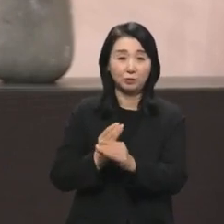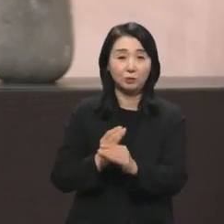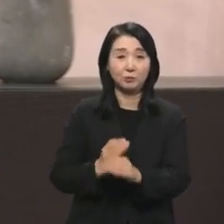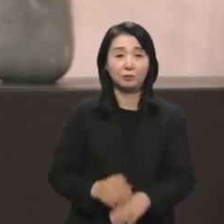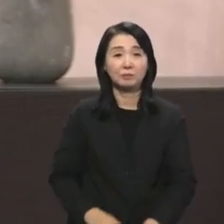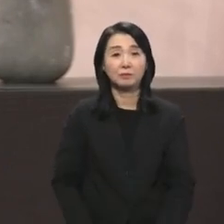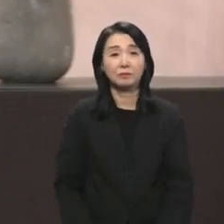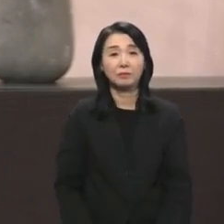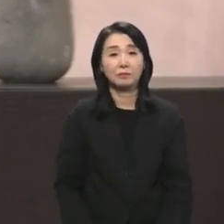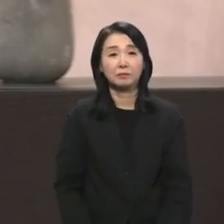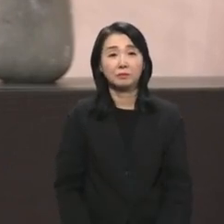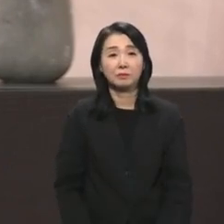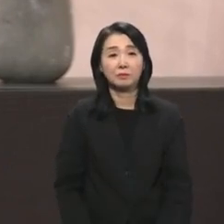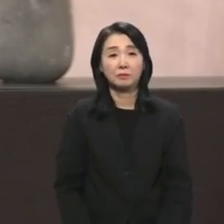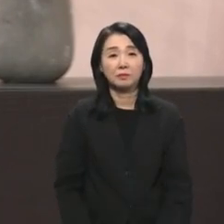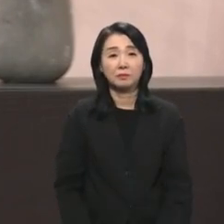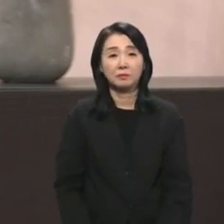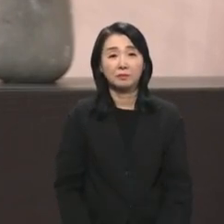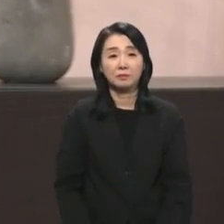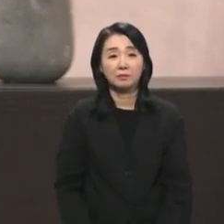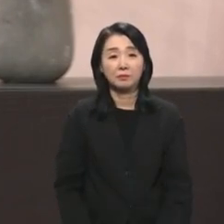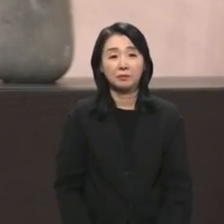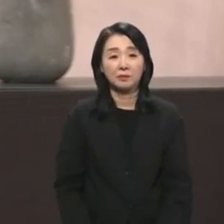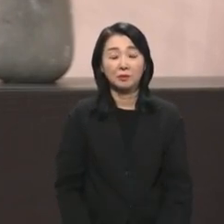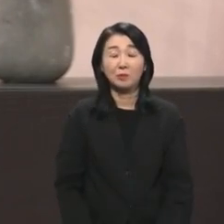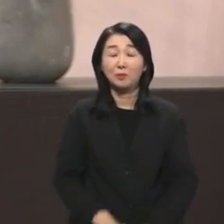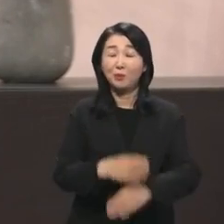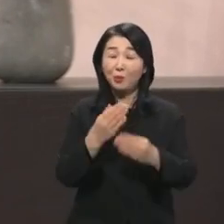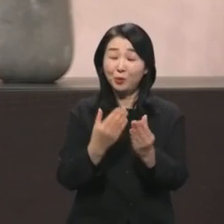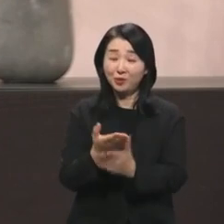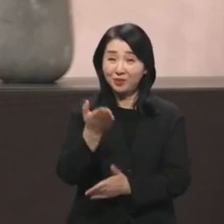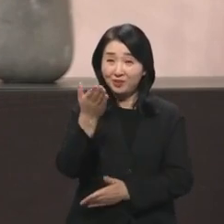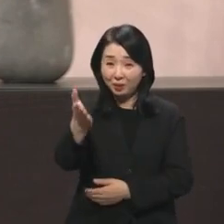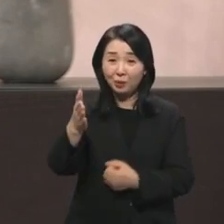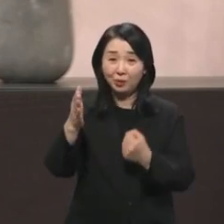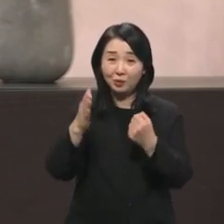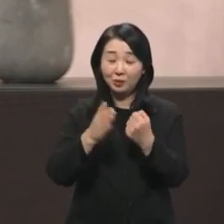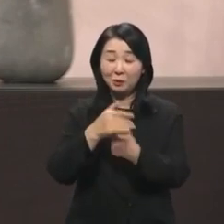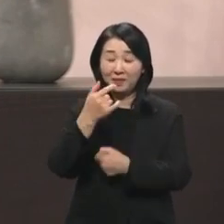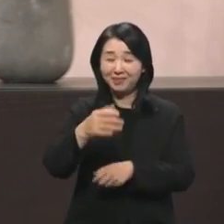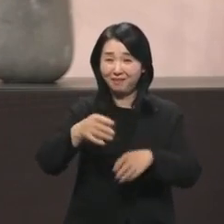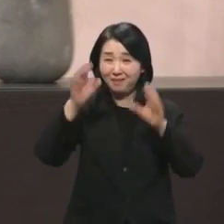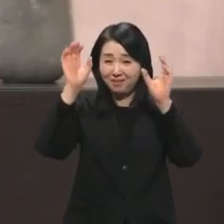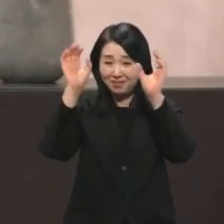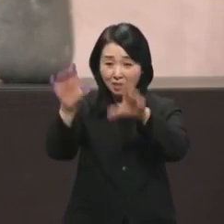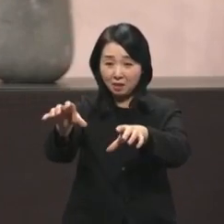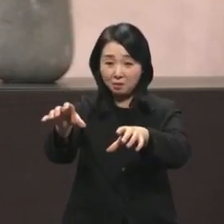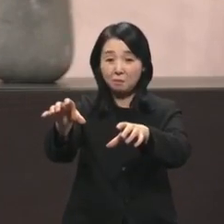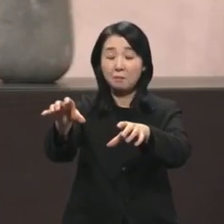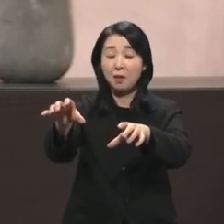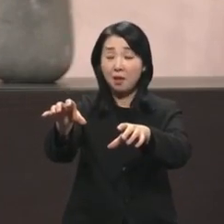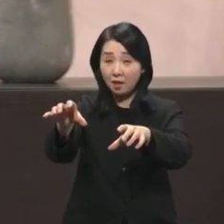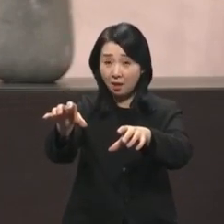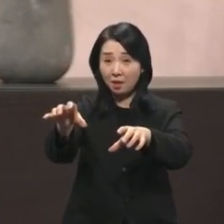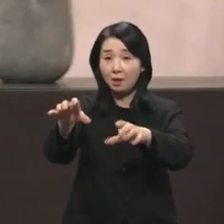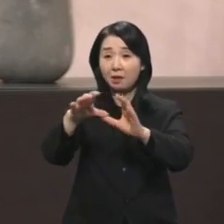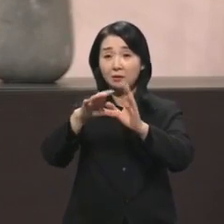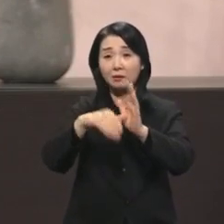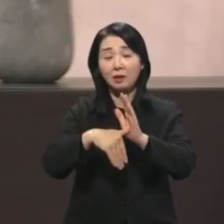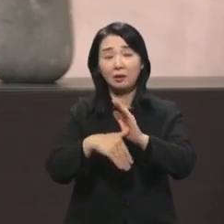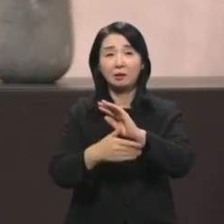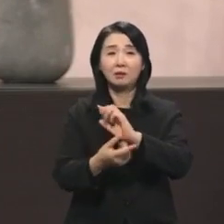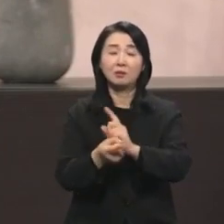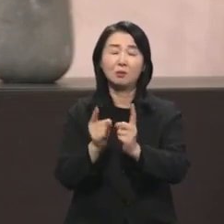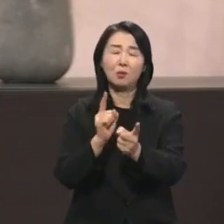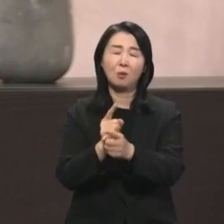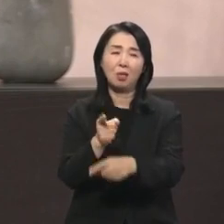이제 누군가에 대해서 모든 것들이 당신 탓이다, 당신 책임이다 이렇게 얘기가 전해지는 순간 결국은 서로가